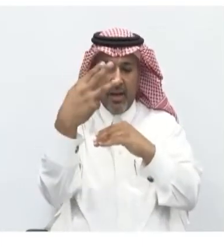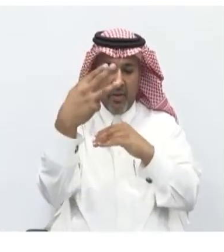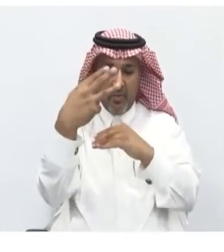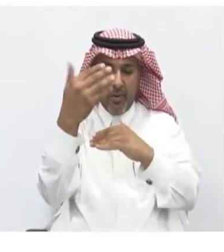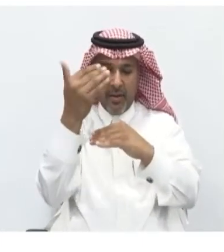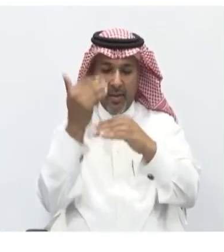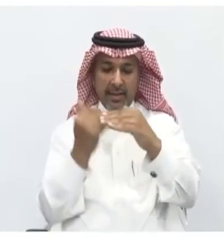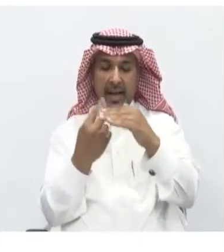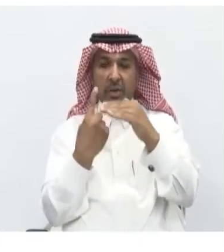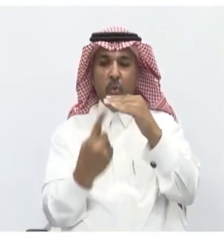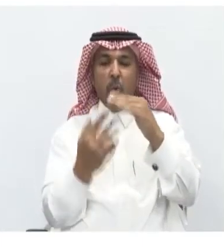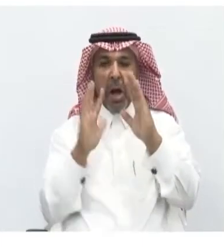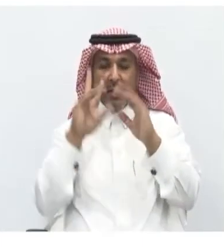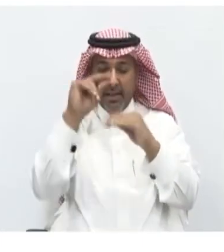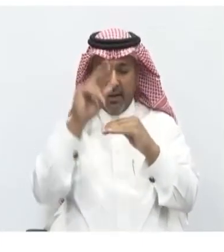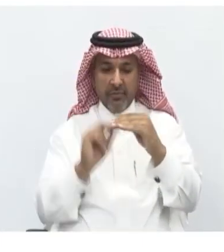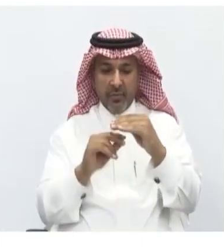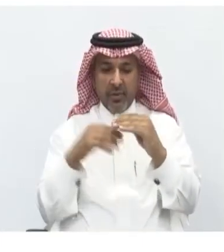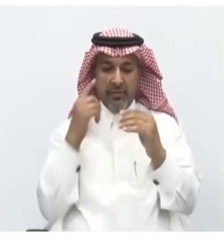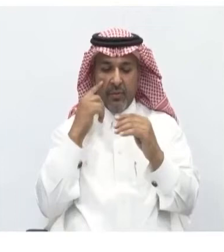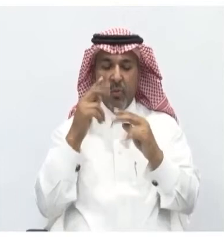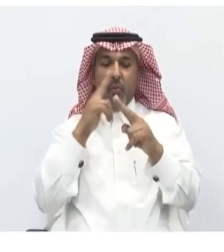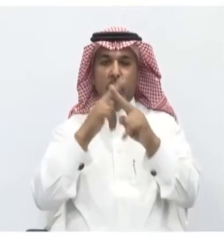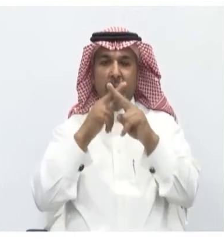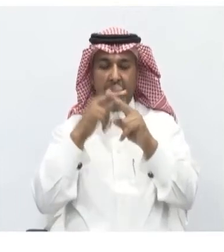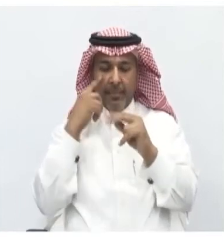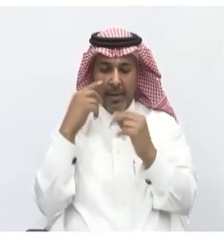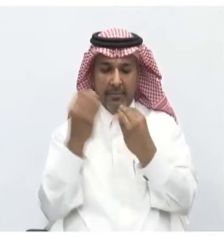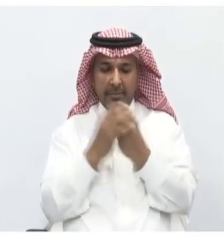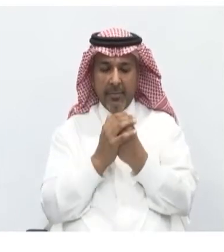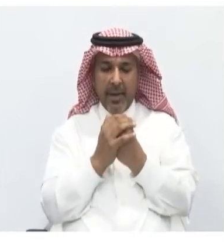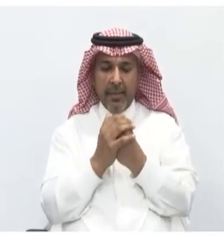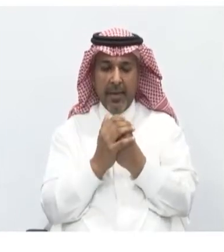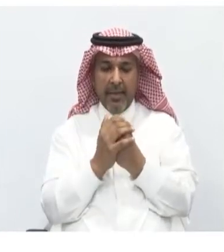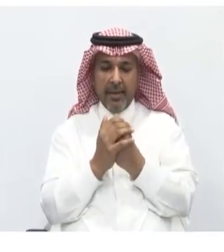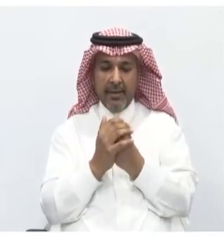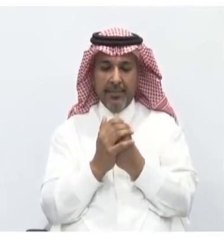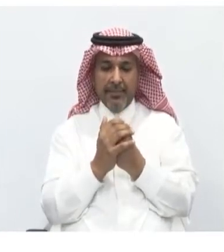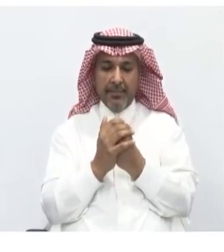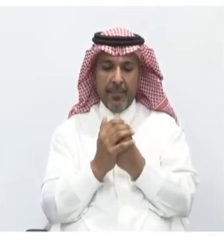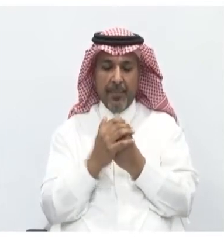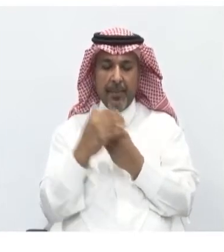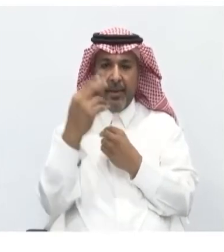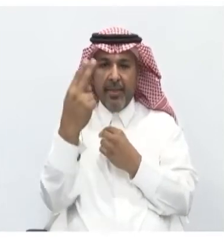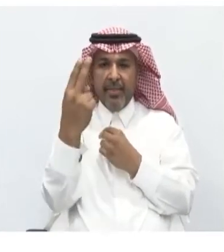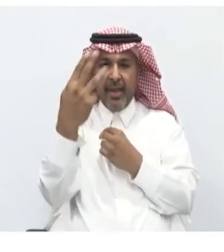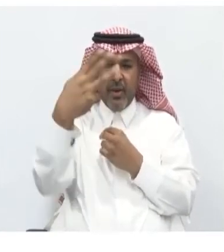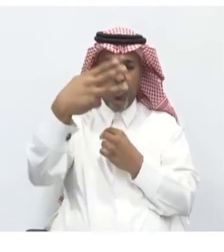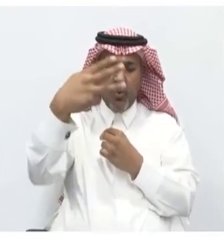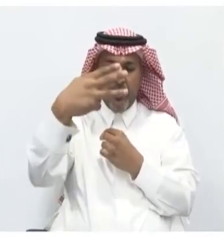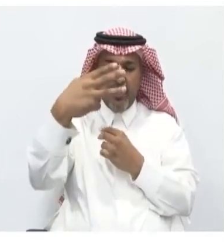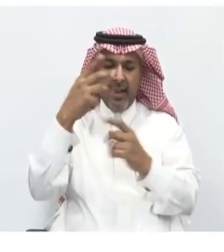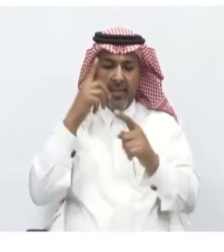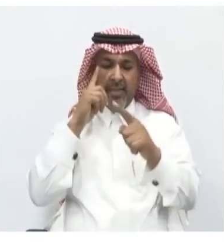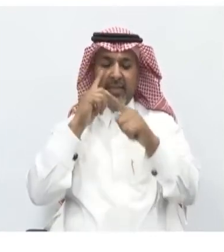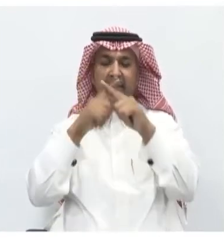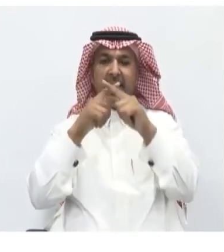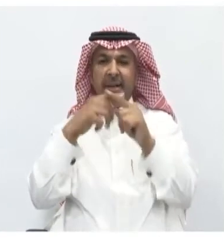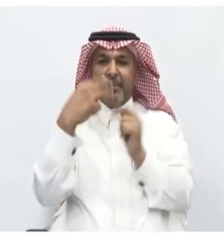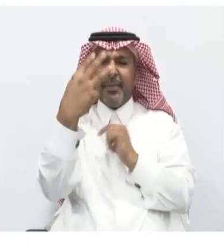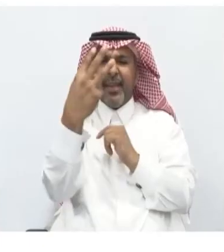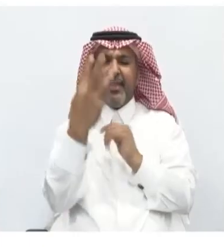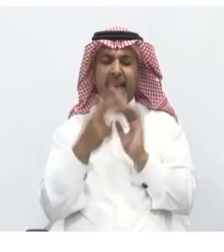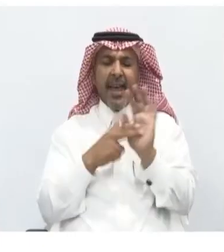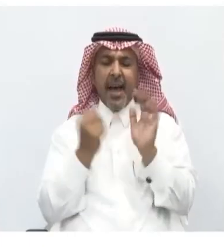اثنتان 16 في اثنان سيعطيني الناتج اثنين وثلاثين اذا 32 ضرب